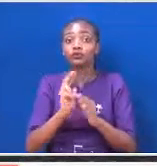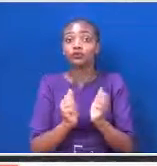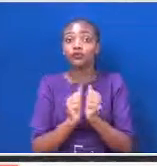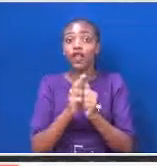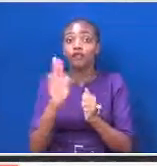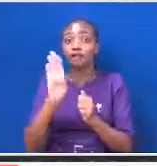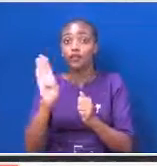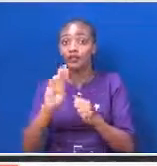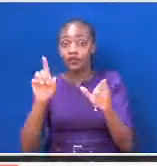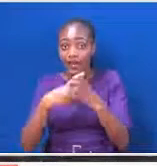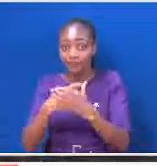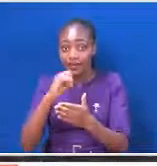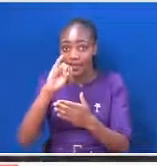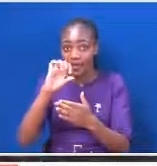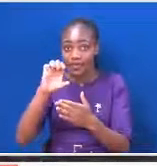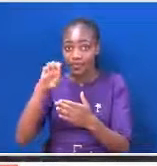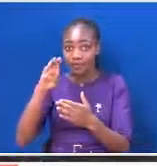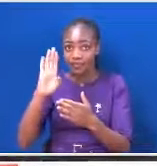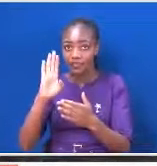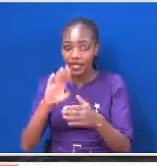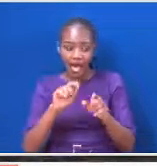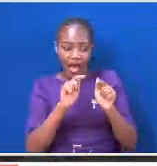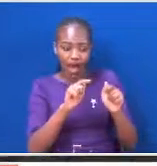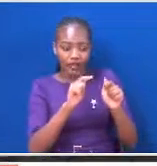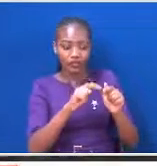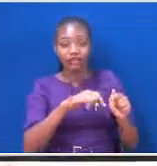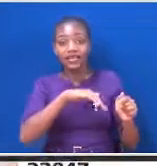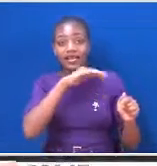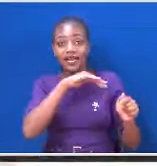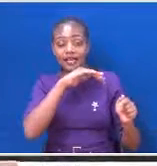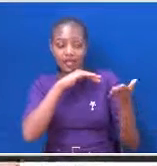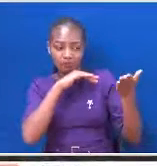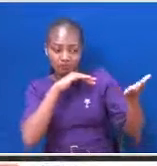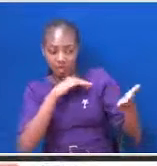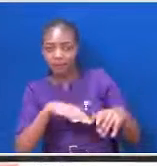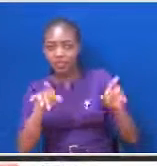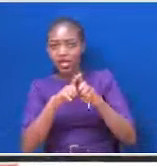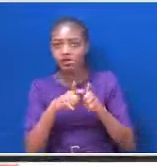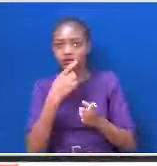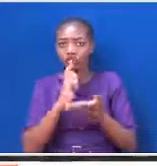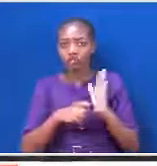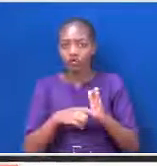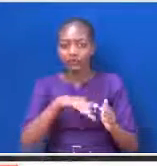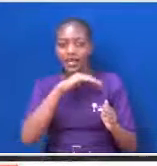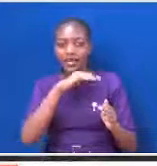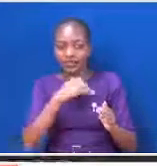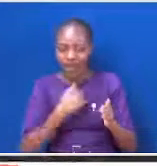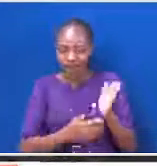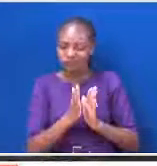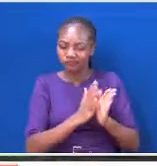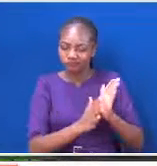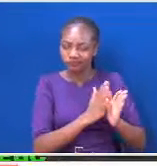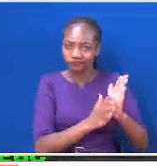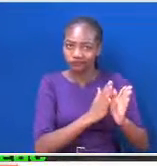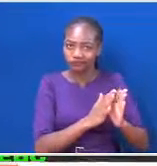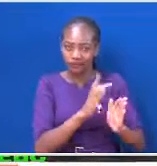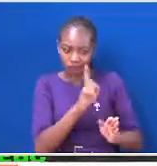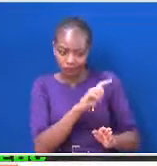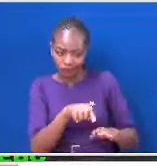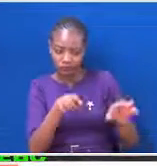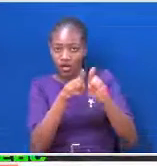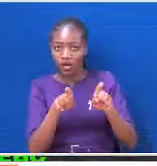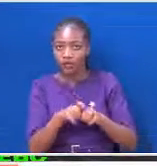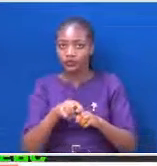ibc ik jit Tea imesh tumu kinara wa odm raila Oda ikem Oda an nama fiche Aida tume